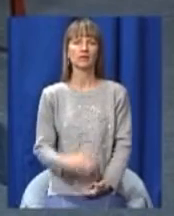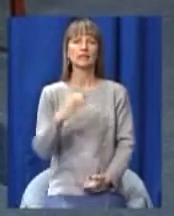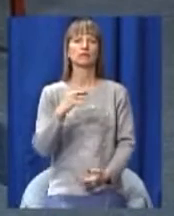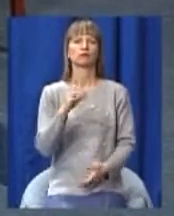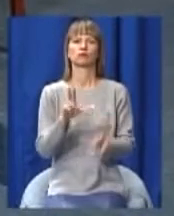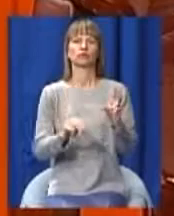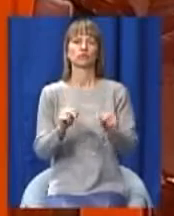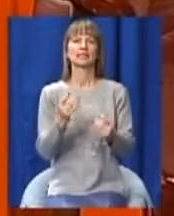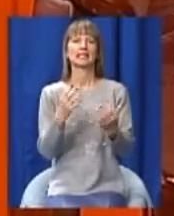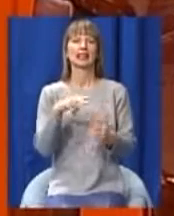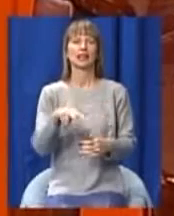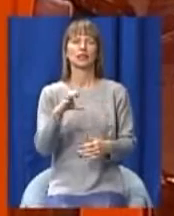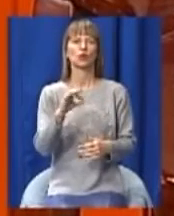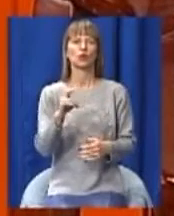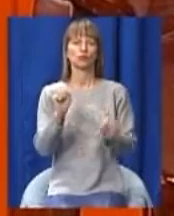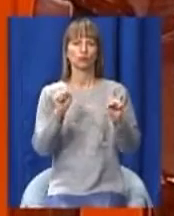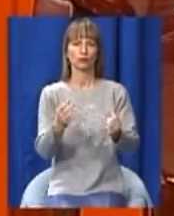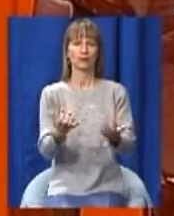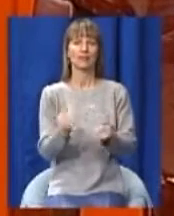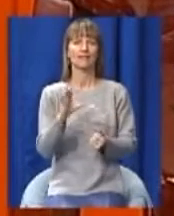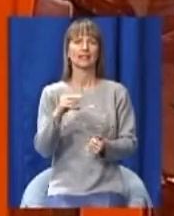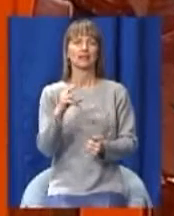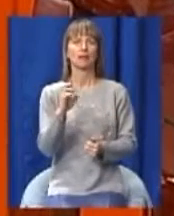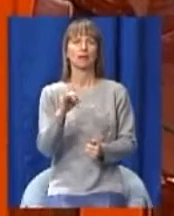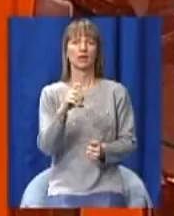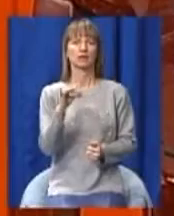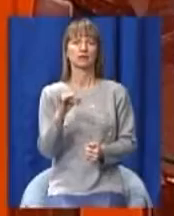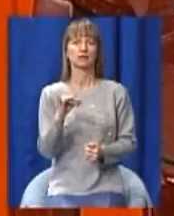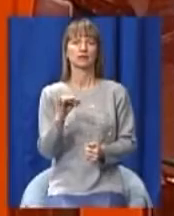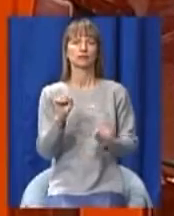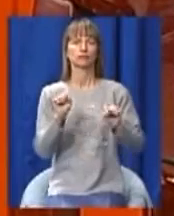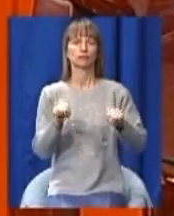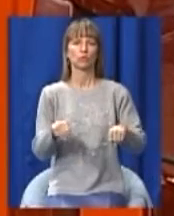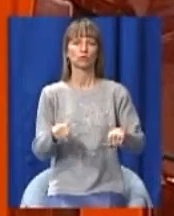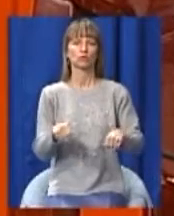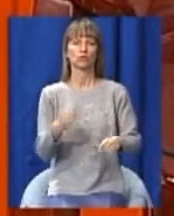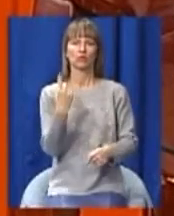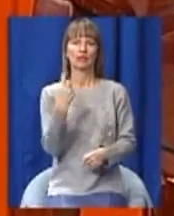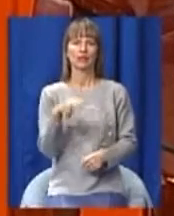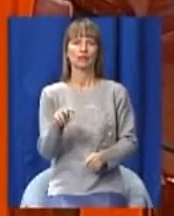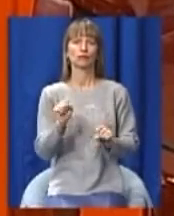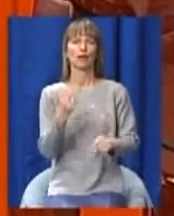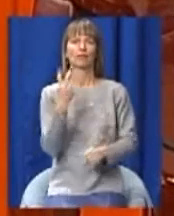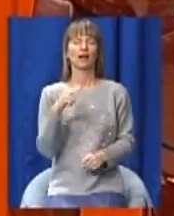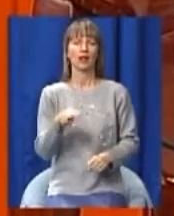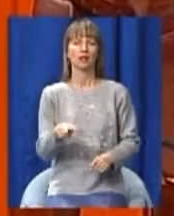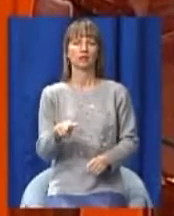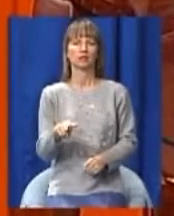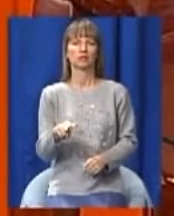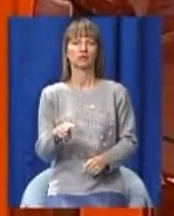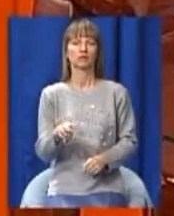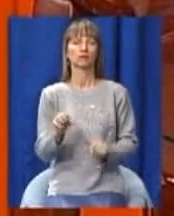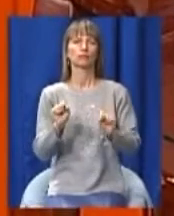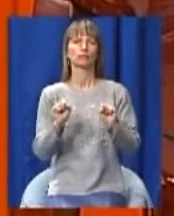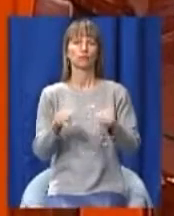Соня, як ти вважаєш, скільки літрів соку можна взагалі отримати від берези? Можна літр, можна 2 літри.